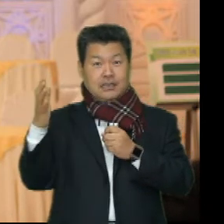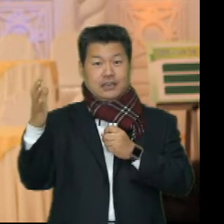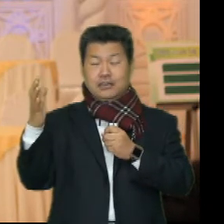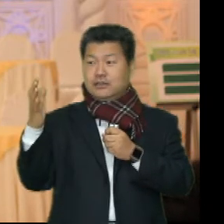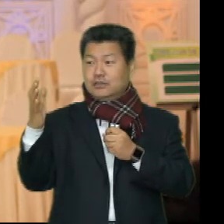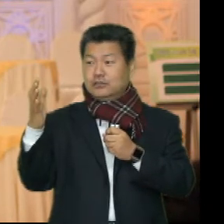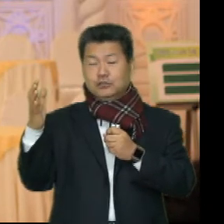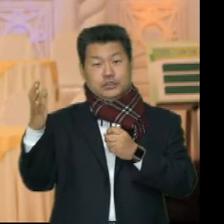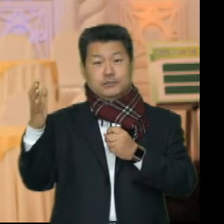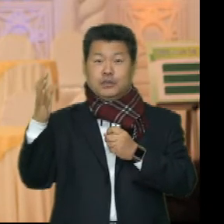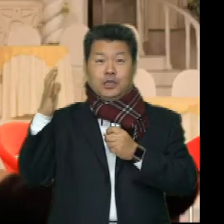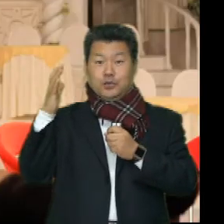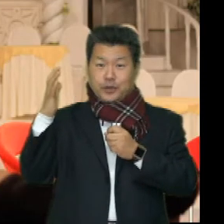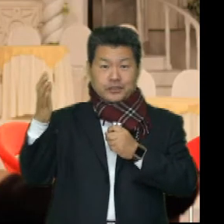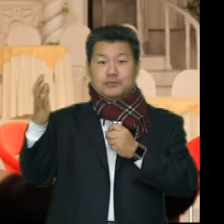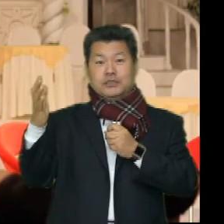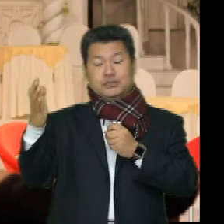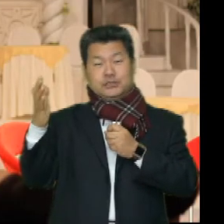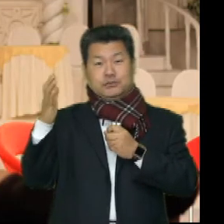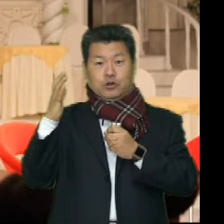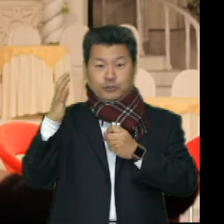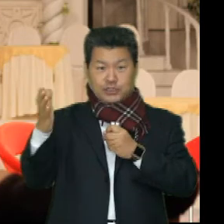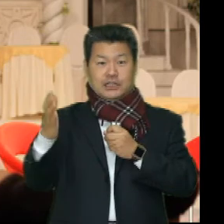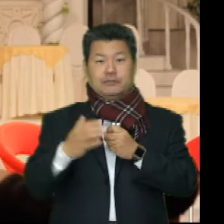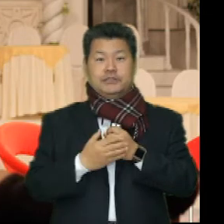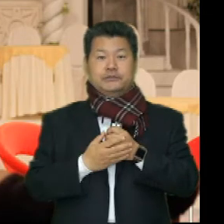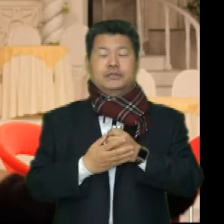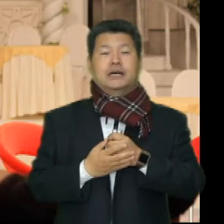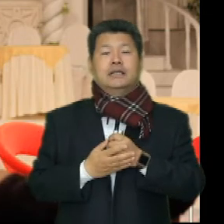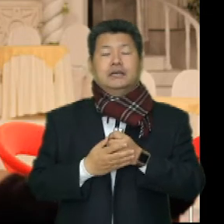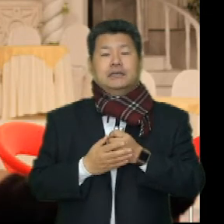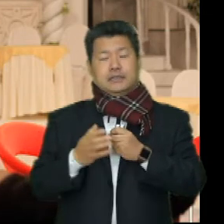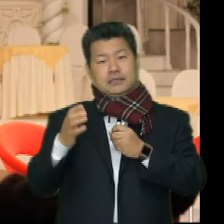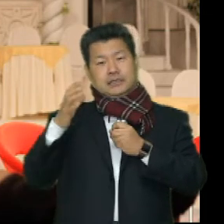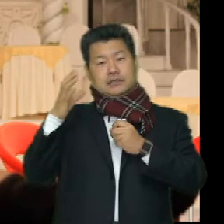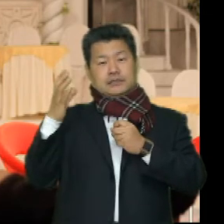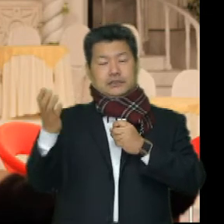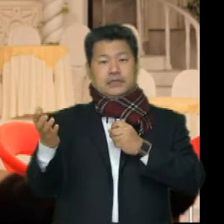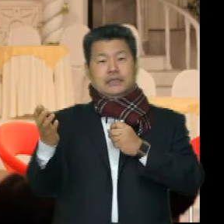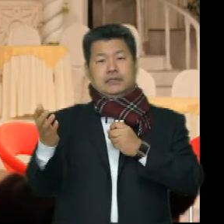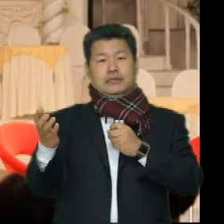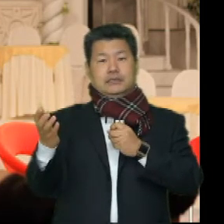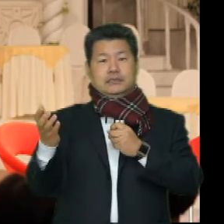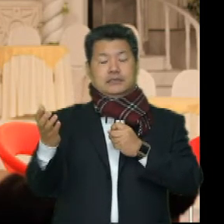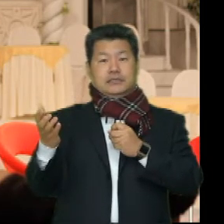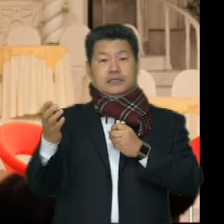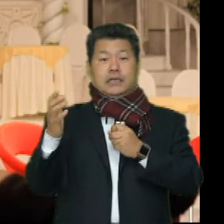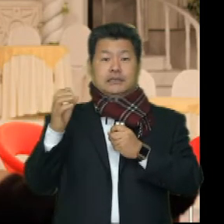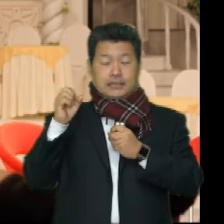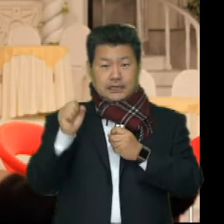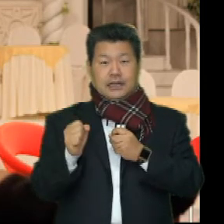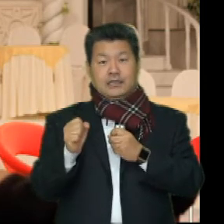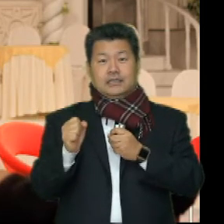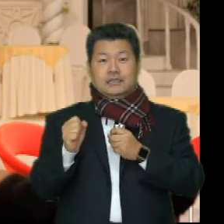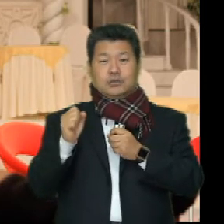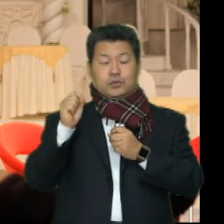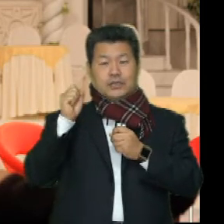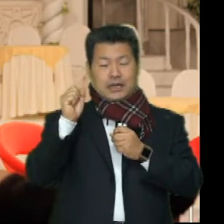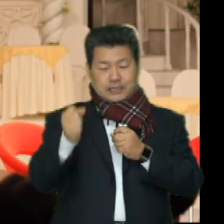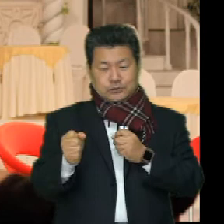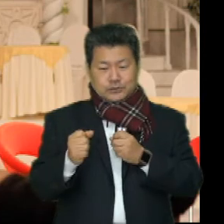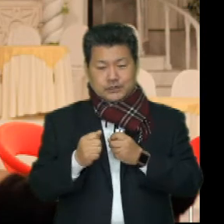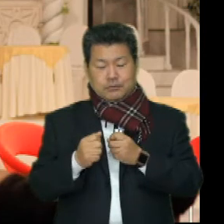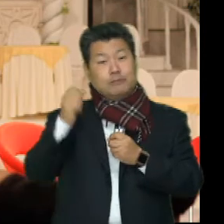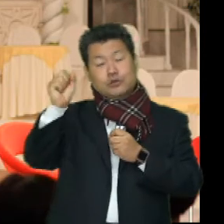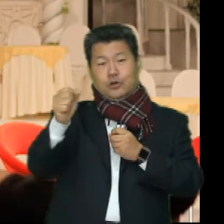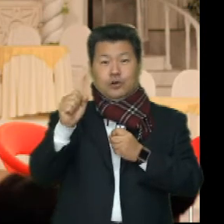영덕 대게 그 집이 왜 그래 많은지 뭐 엄청나게 많습니다. 그래서 그 근처에 저희들이 강의를 갔다가 이제